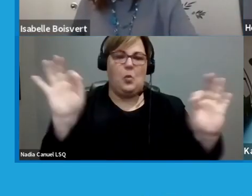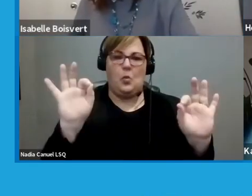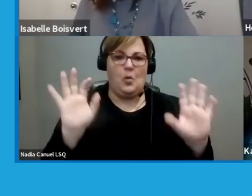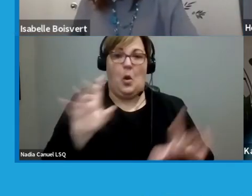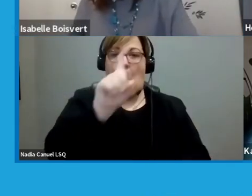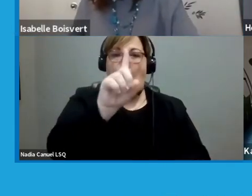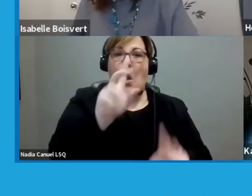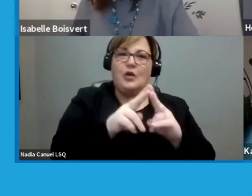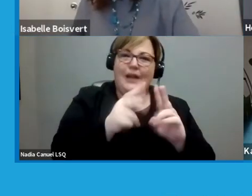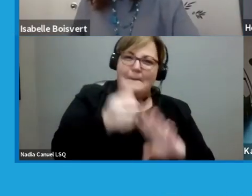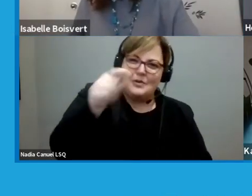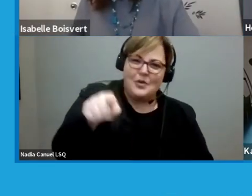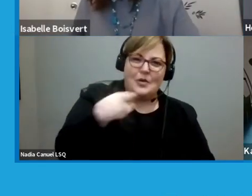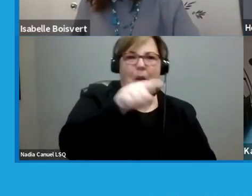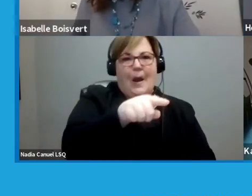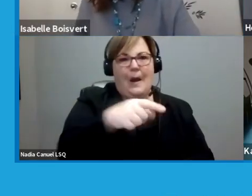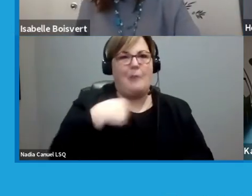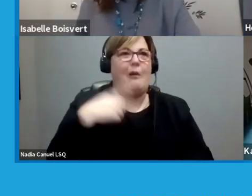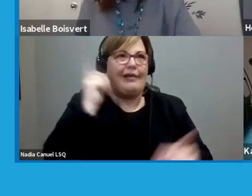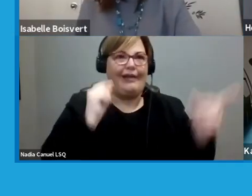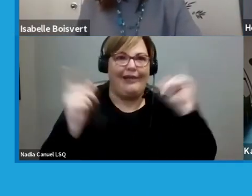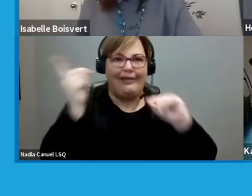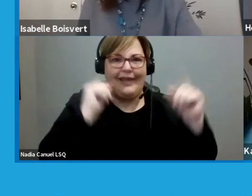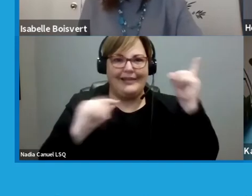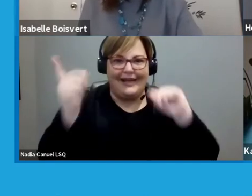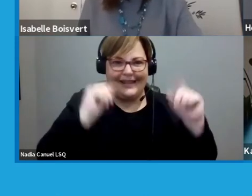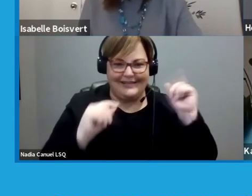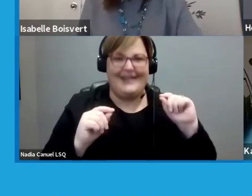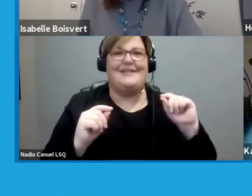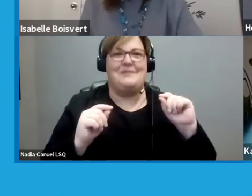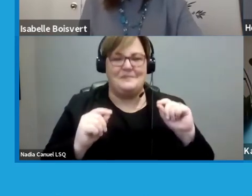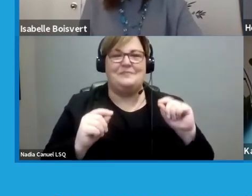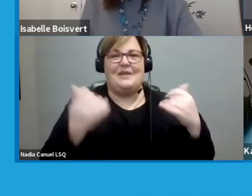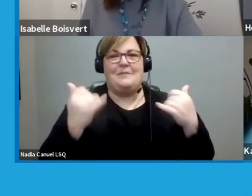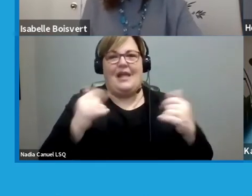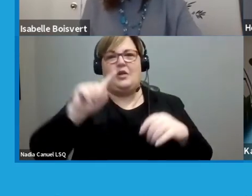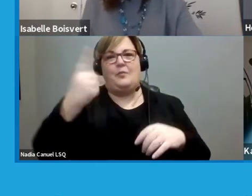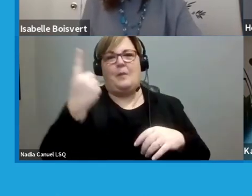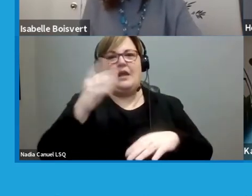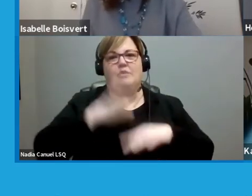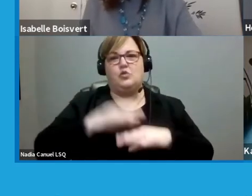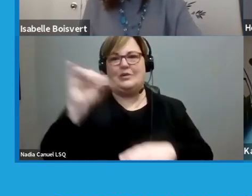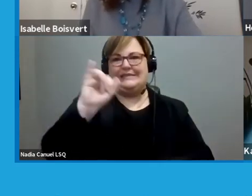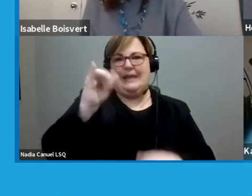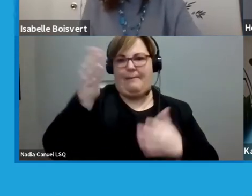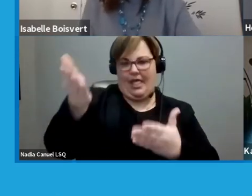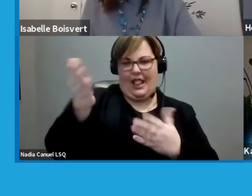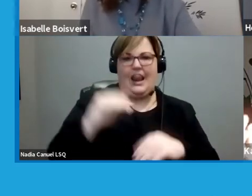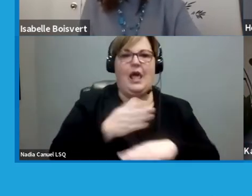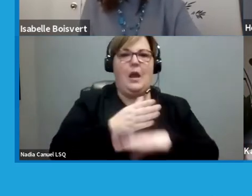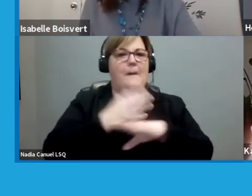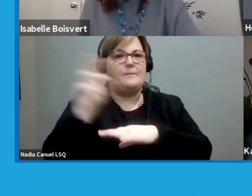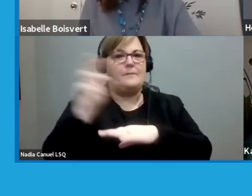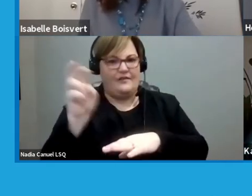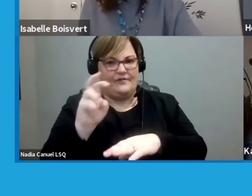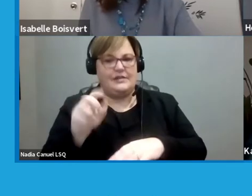que je connais un peu plus, une autre que j'ai beaucoup entendu parler. Donc, on va commencer premièrement par Isabelle Boisvert pour une